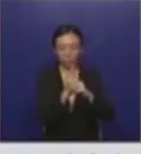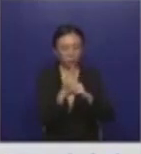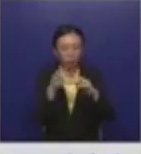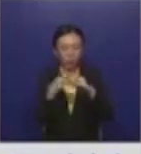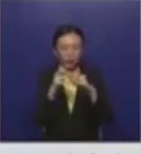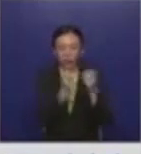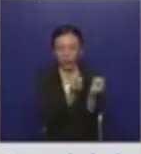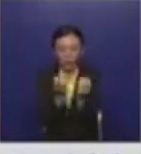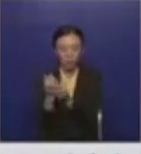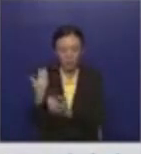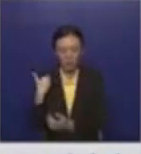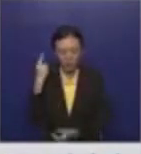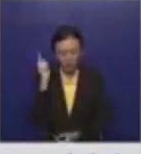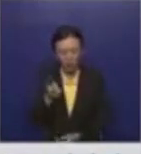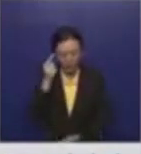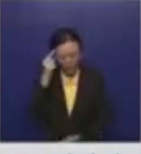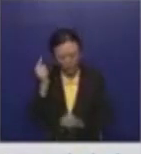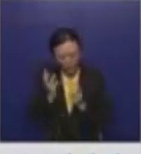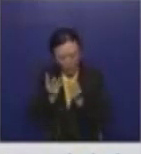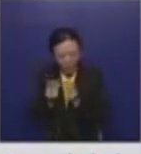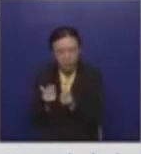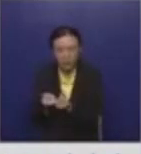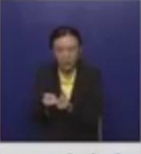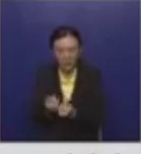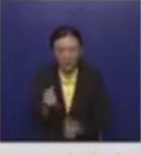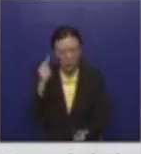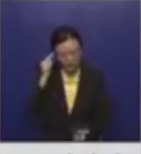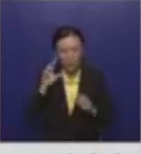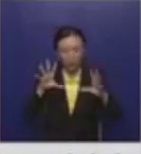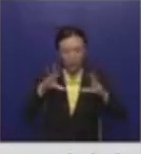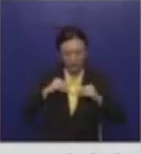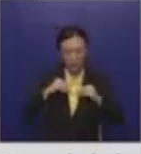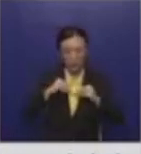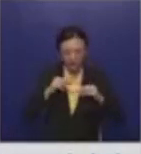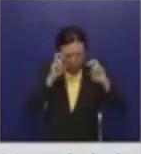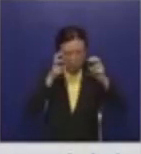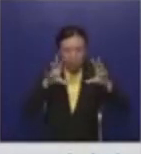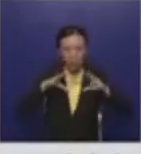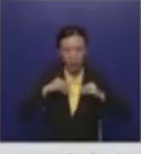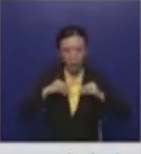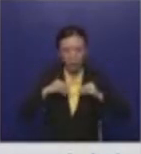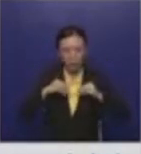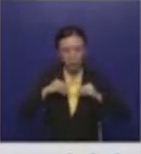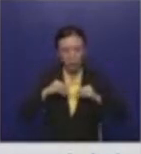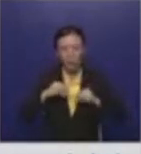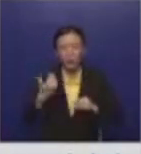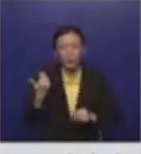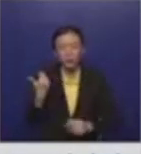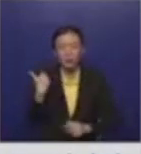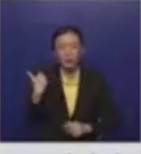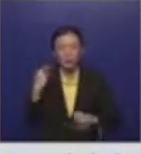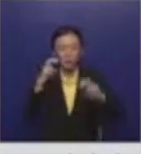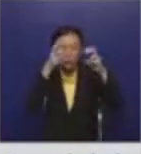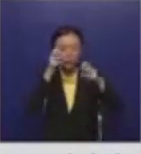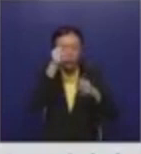านี้เนี่ยท่านต้องคิดให้รอบคอบผมเห็นด้วยกับหลักการโดยรวมนะครับถ้าไปดูหลักการ6ข้อถ้ามันสามารถเ